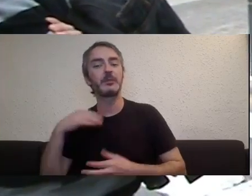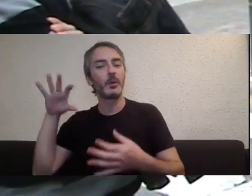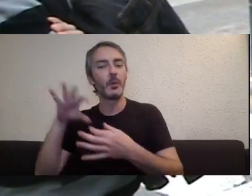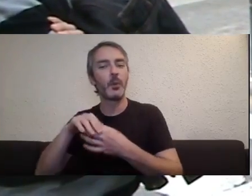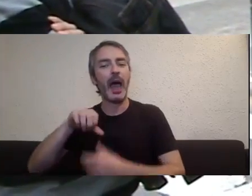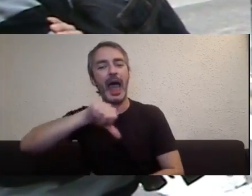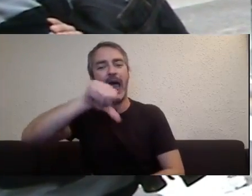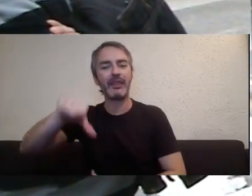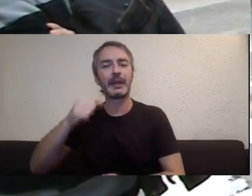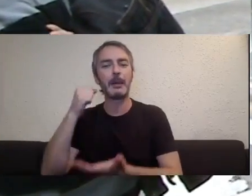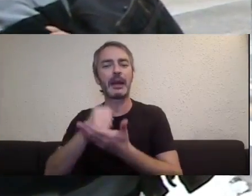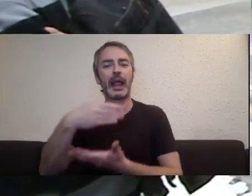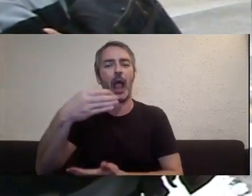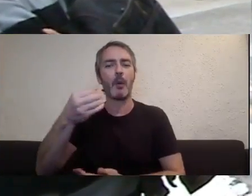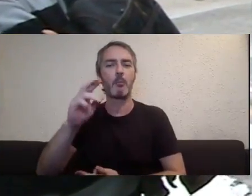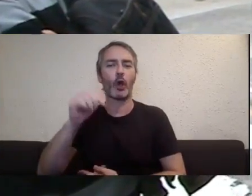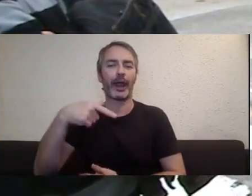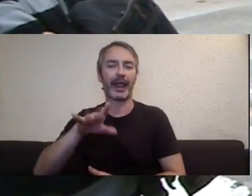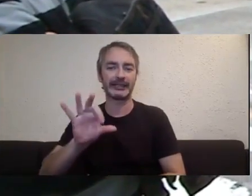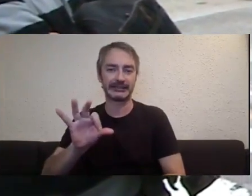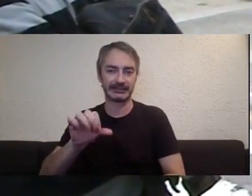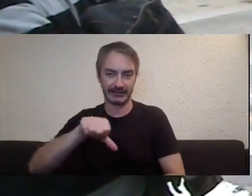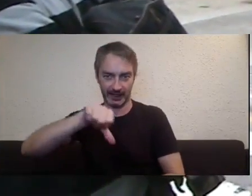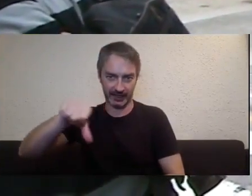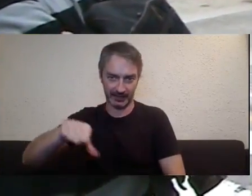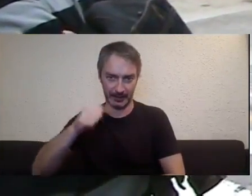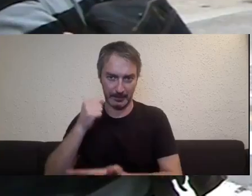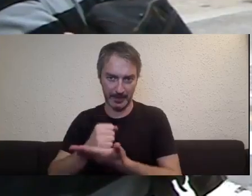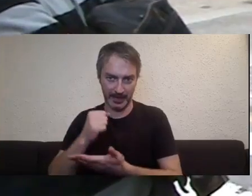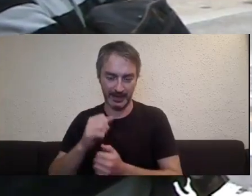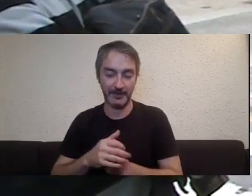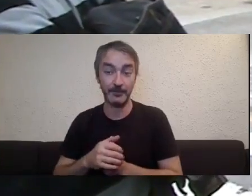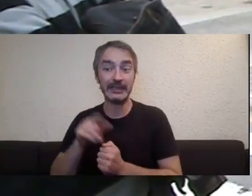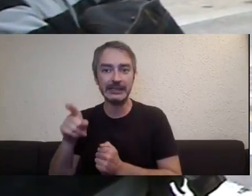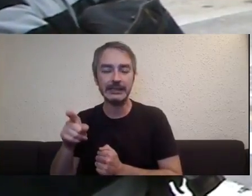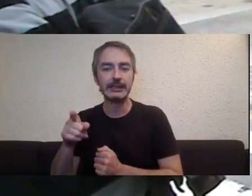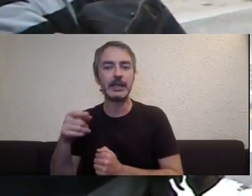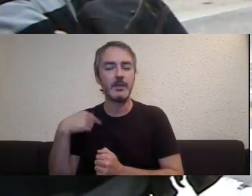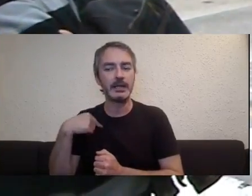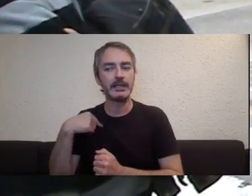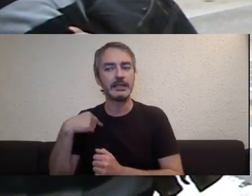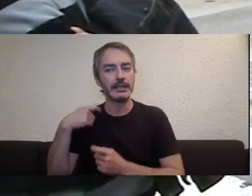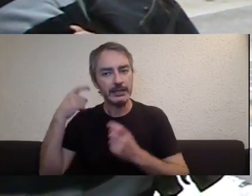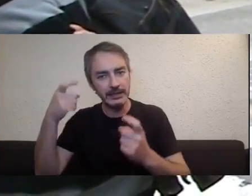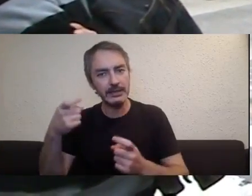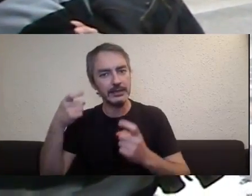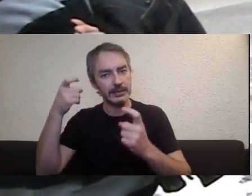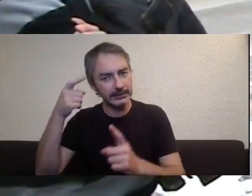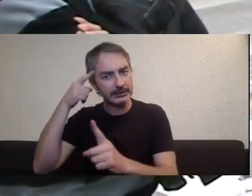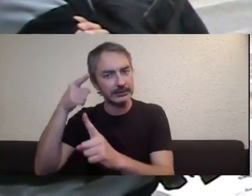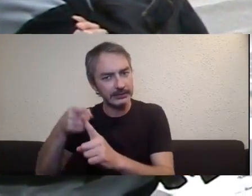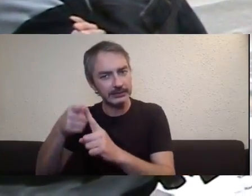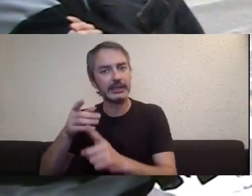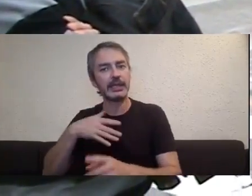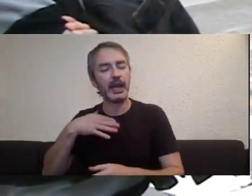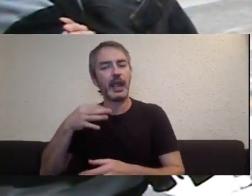directament vinculada a Olis Borges. I aquesta gent doncs, van estar intentant